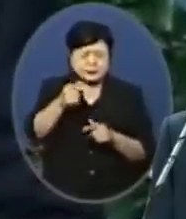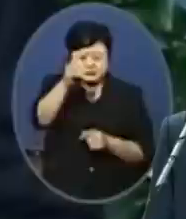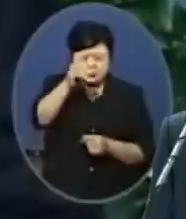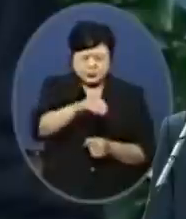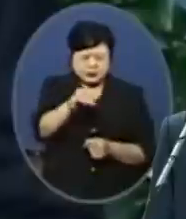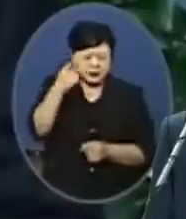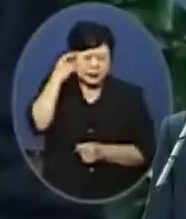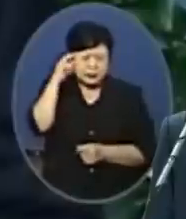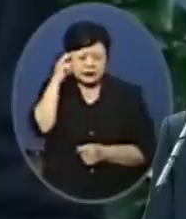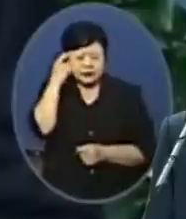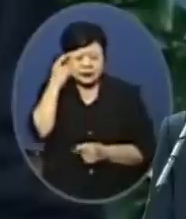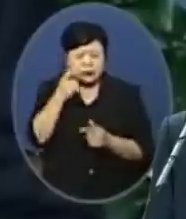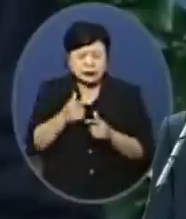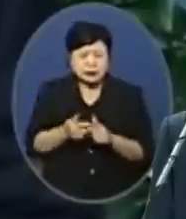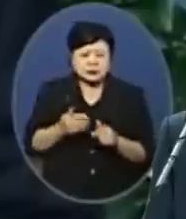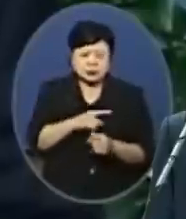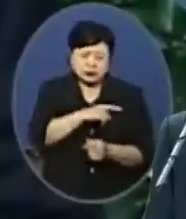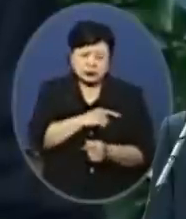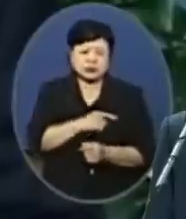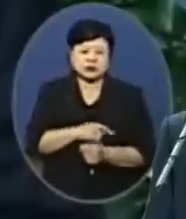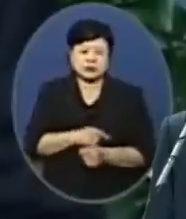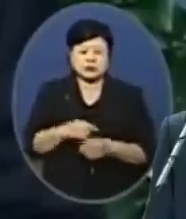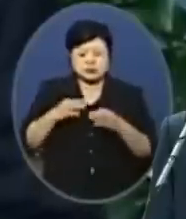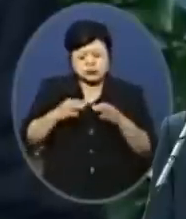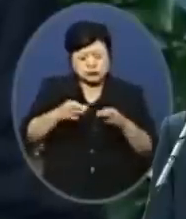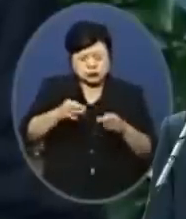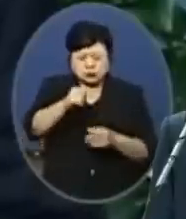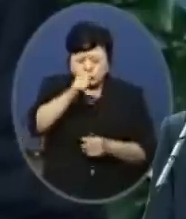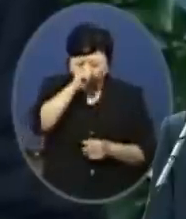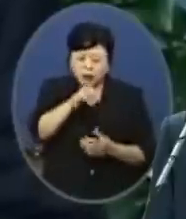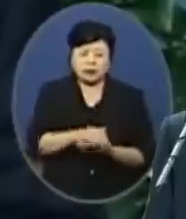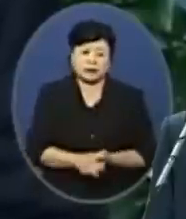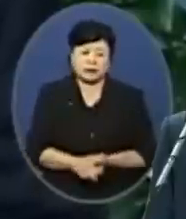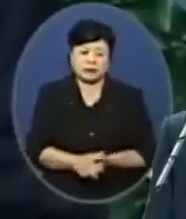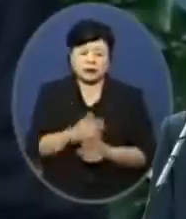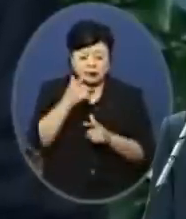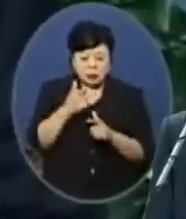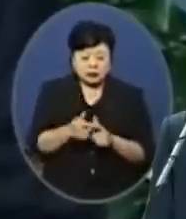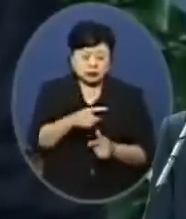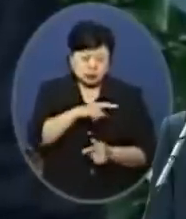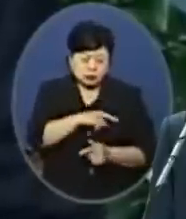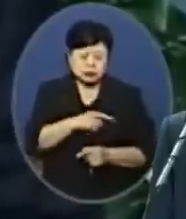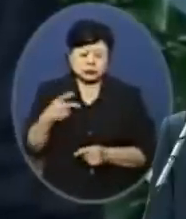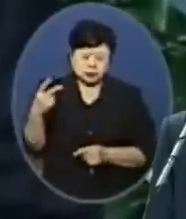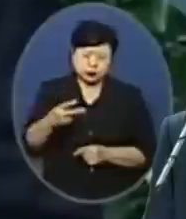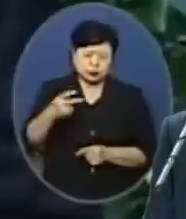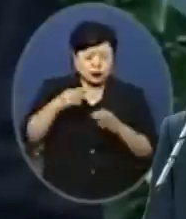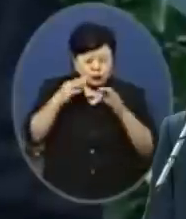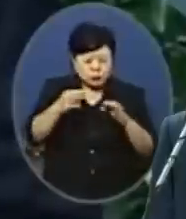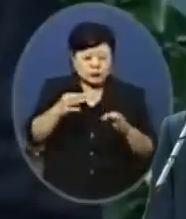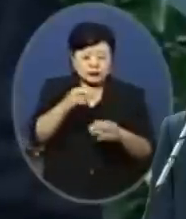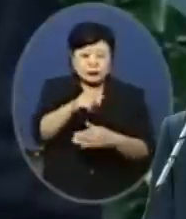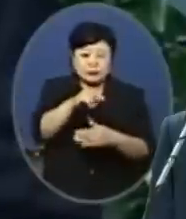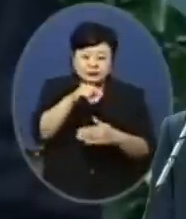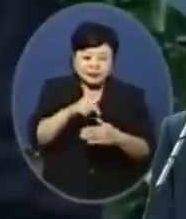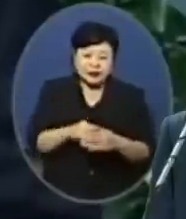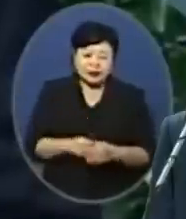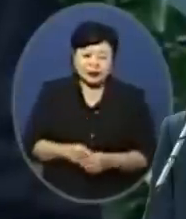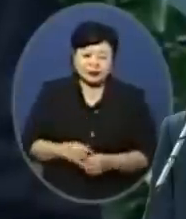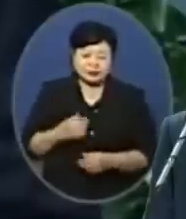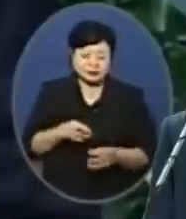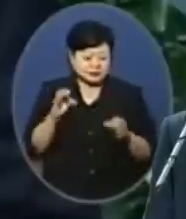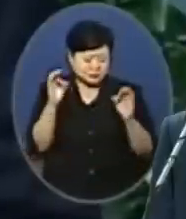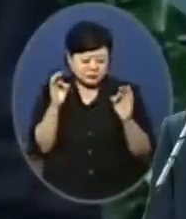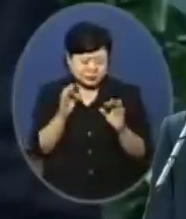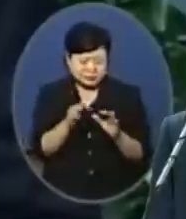십자가를 생각하고 예수님 이름을 자꾸 부르는 것이 좋습니다. 예수님 이름을 자꾸 부르면 마음속에 근심이